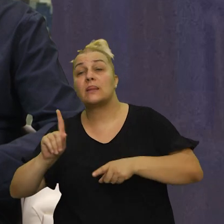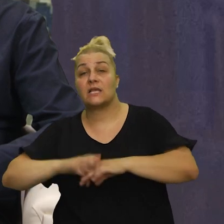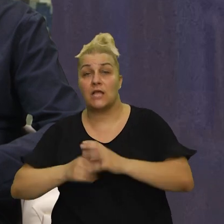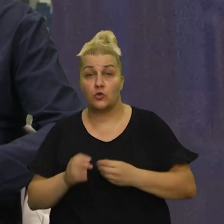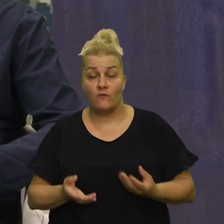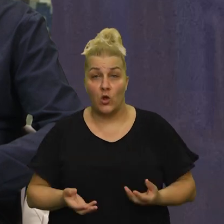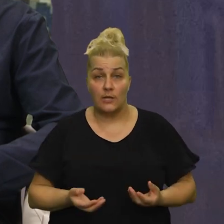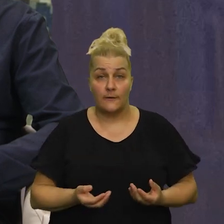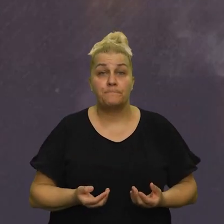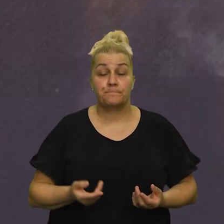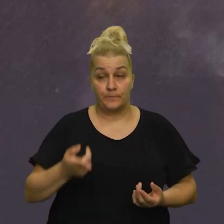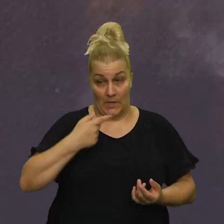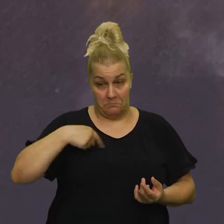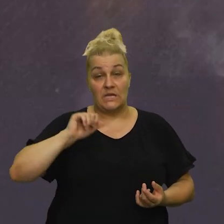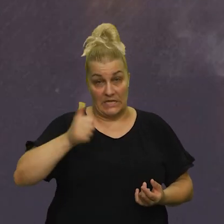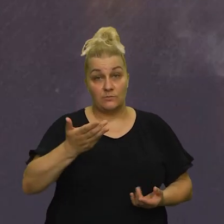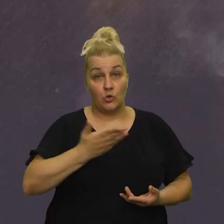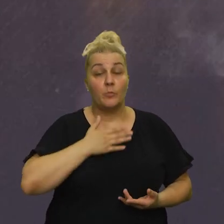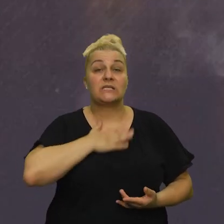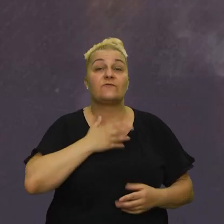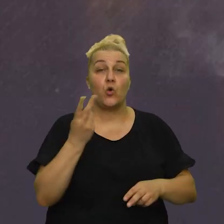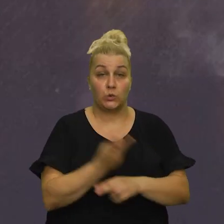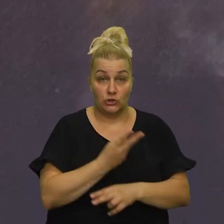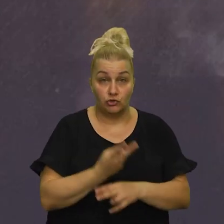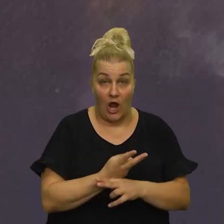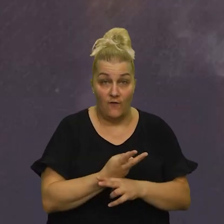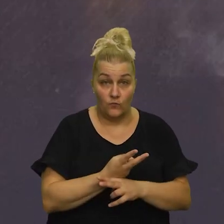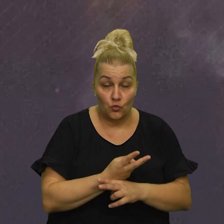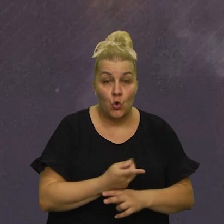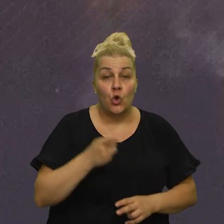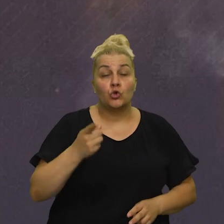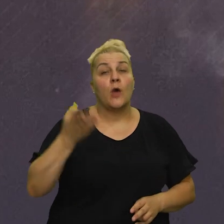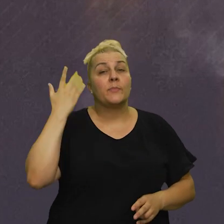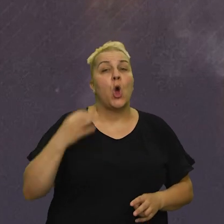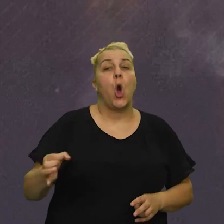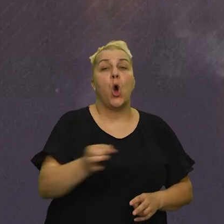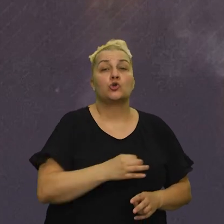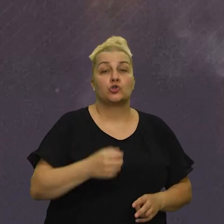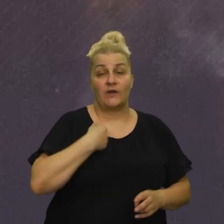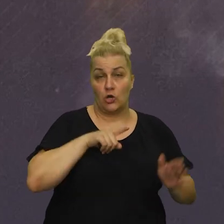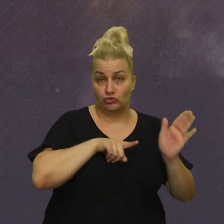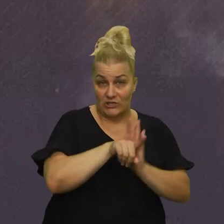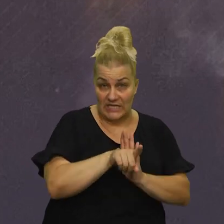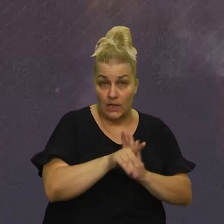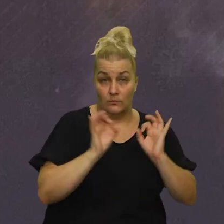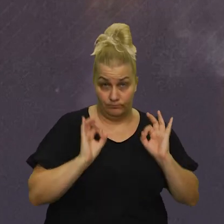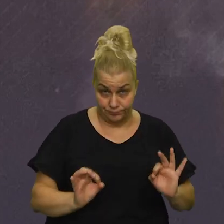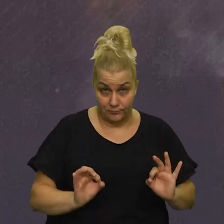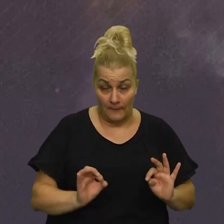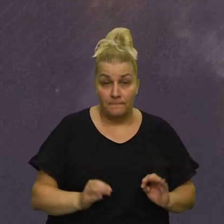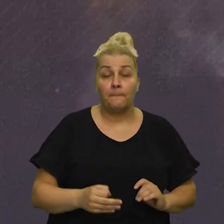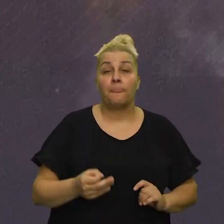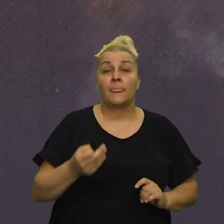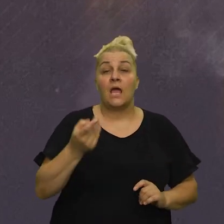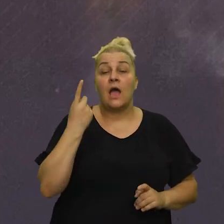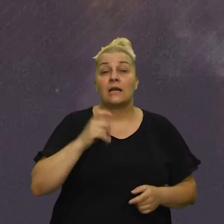Mi smo dobili svoju državu. Znači, to je nama bio osnovni primarni cilj.